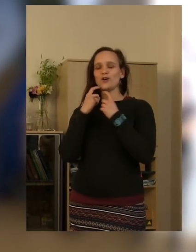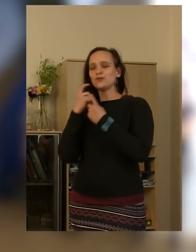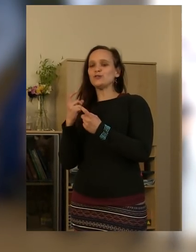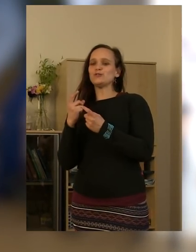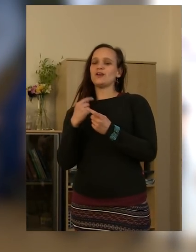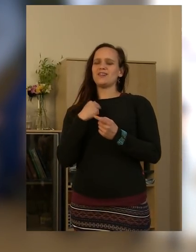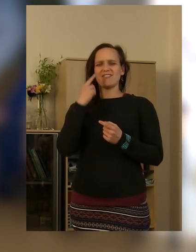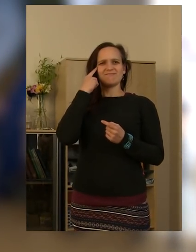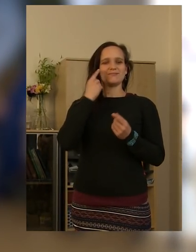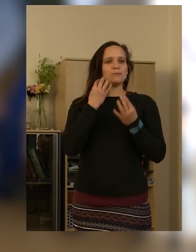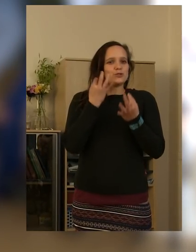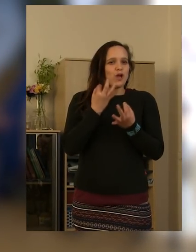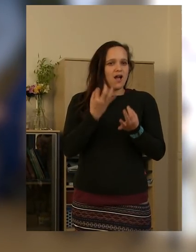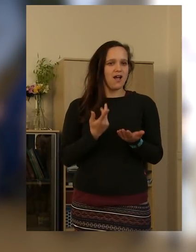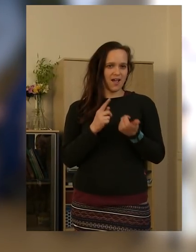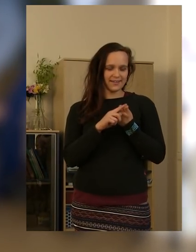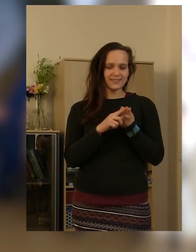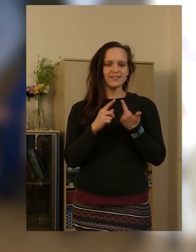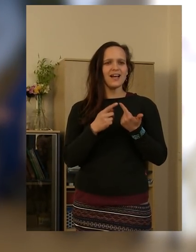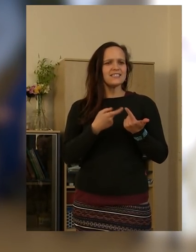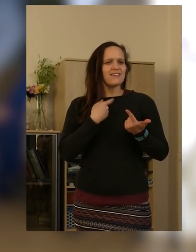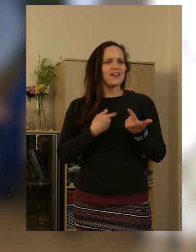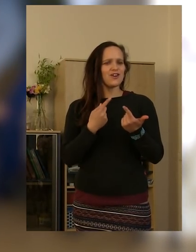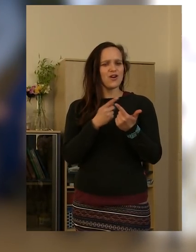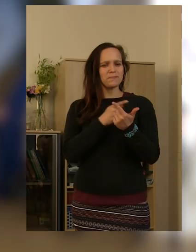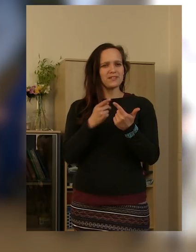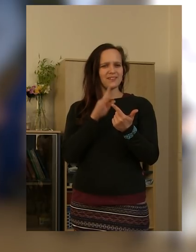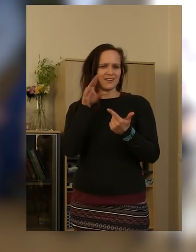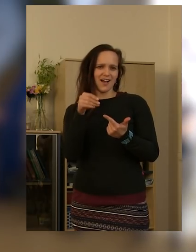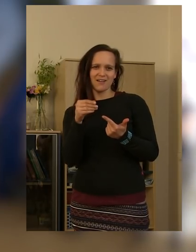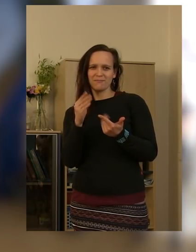Mě by zajímalo srovnání